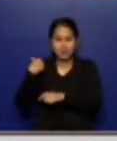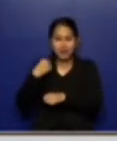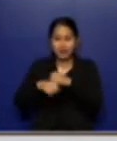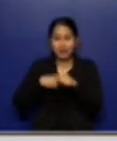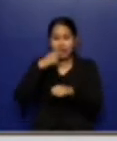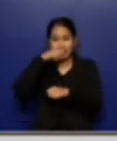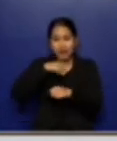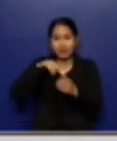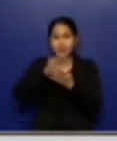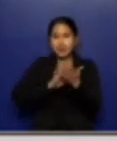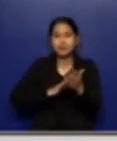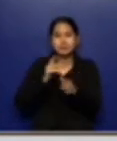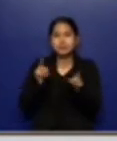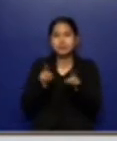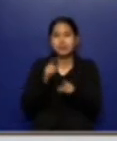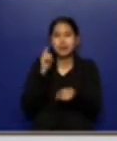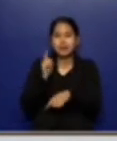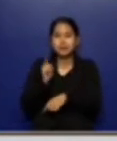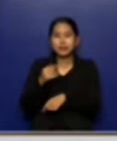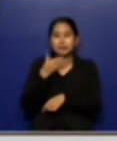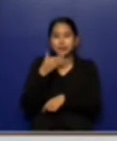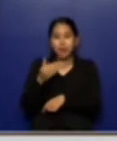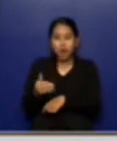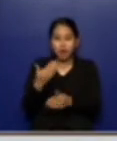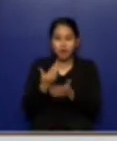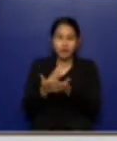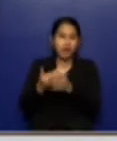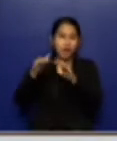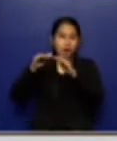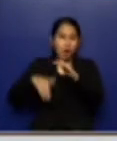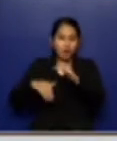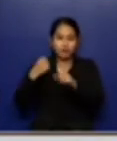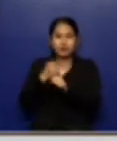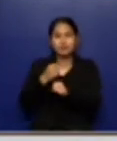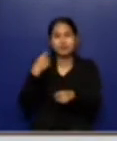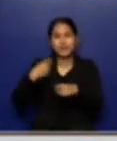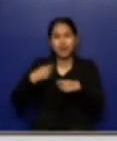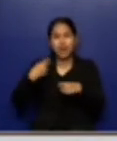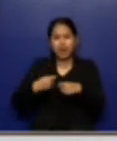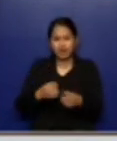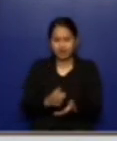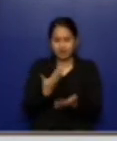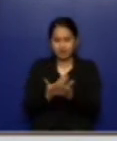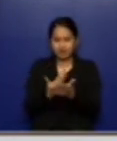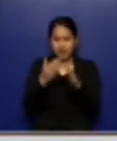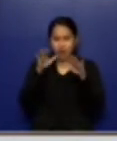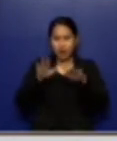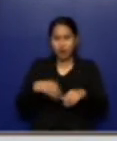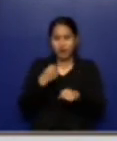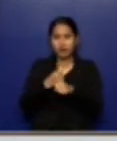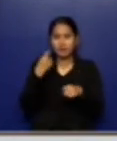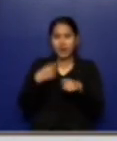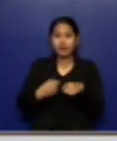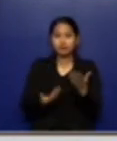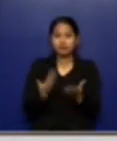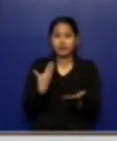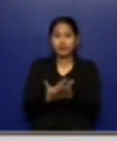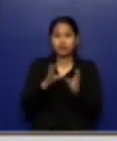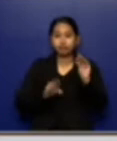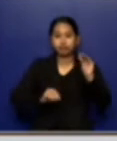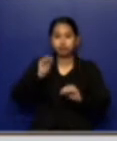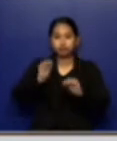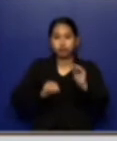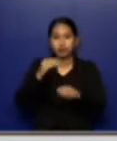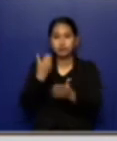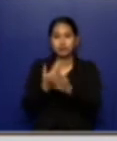ไทยเป็นอย่างนี้มาตลอดในการที่จะปรับลดส่วนนี้มันไม่ใช่ง่ายที่จะปรับลดเกียร์ข้าราชการไม่